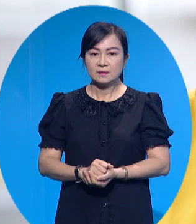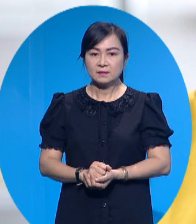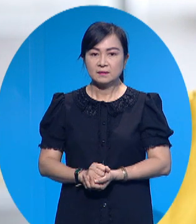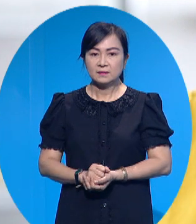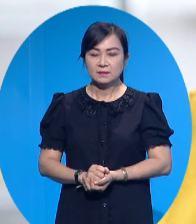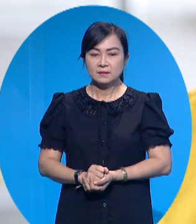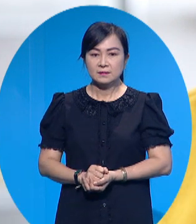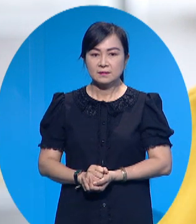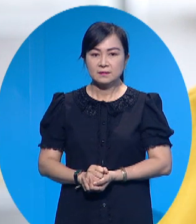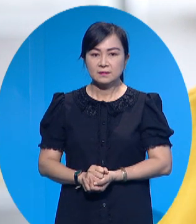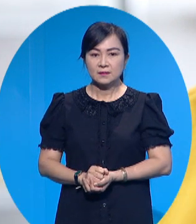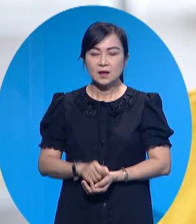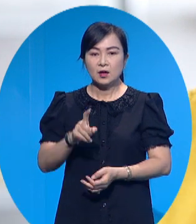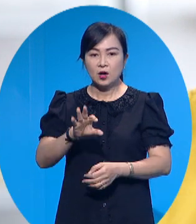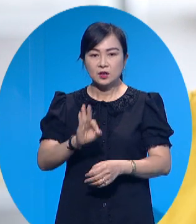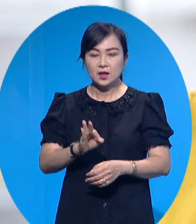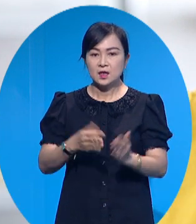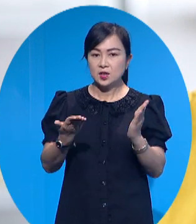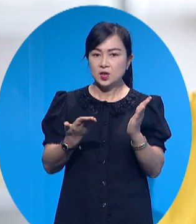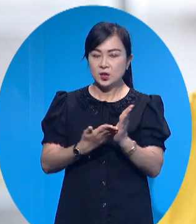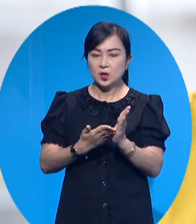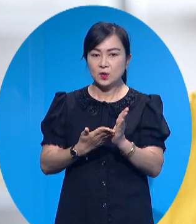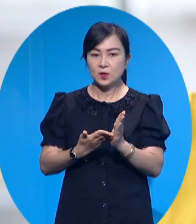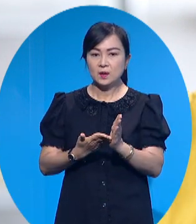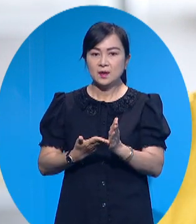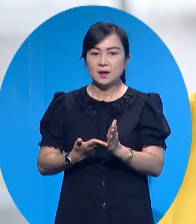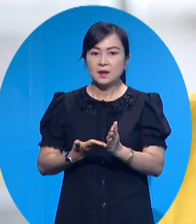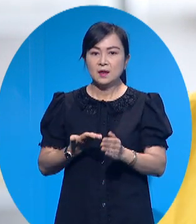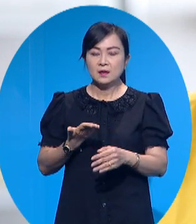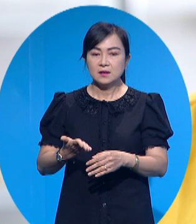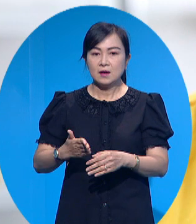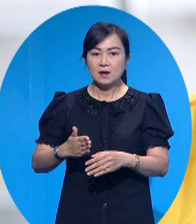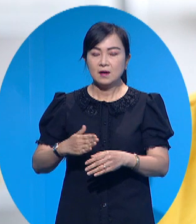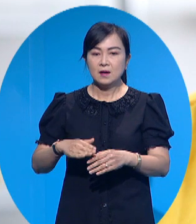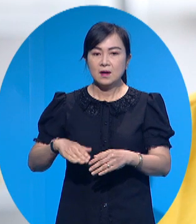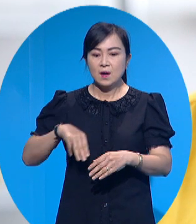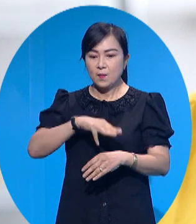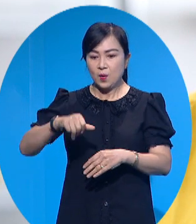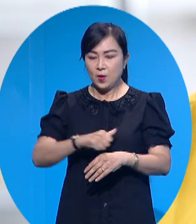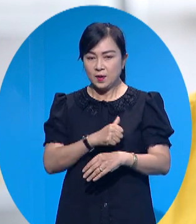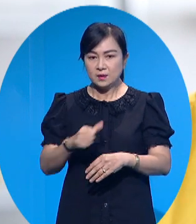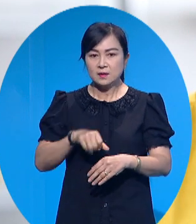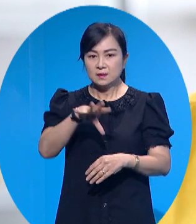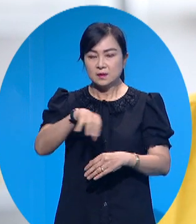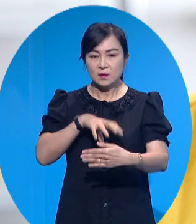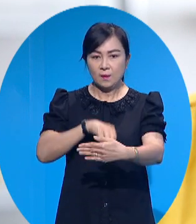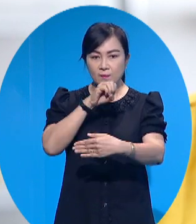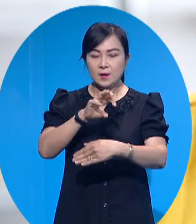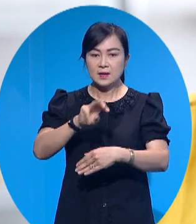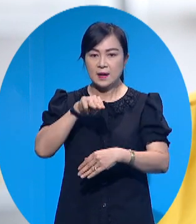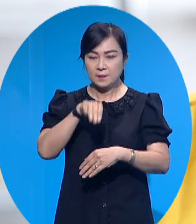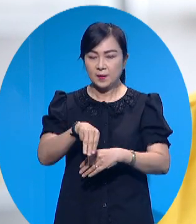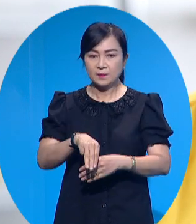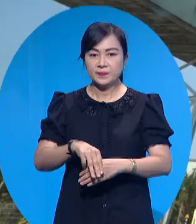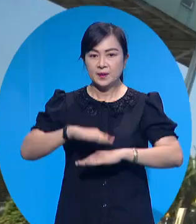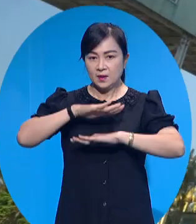về để là có thể cũng là giới thiệu cho bè bạn, cho là chồng sớm anh em này kia nọ tiếp tục là sử dụng cái phân Cà Mau này, tại vì thấy nó